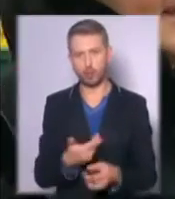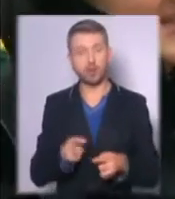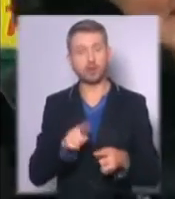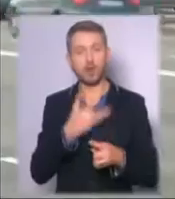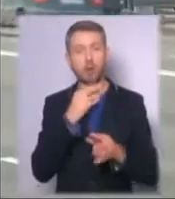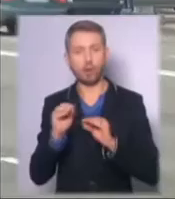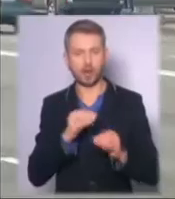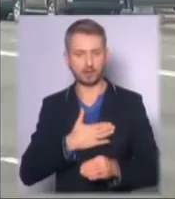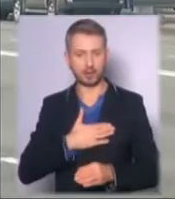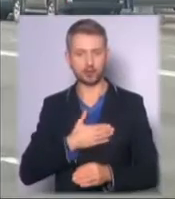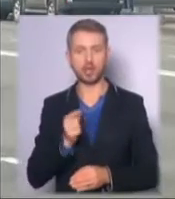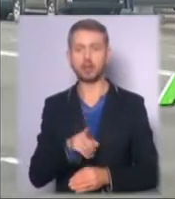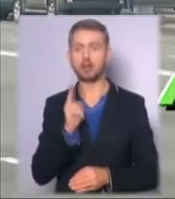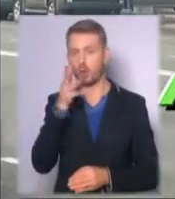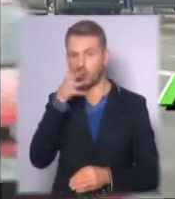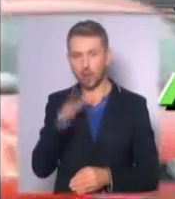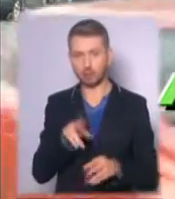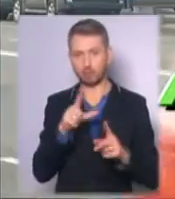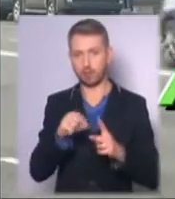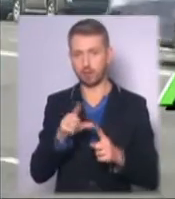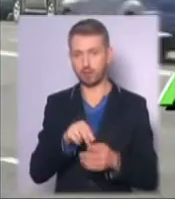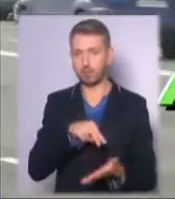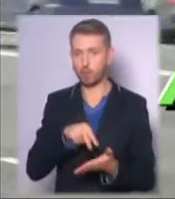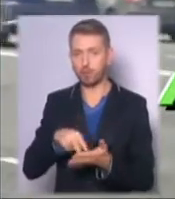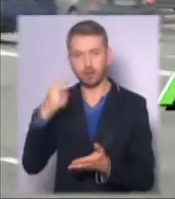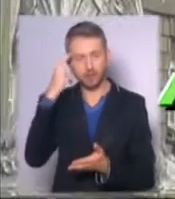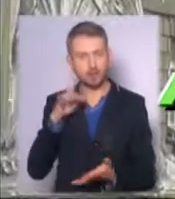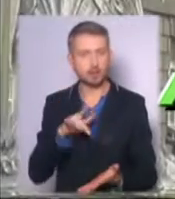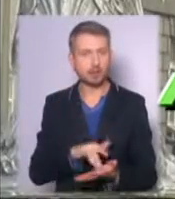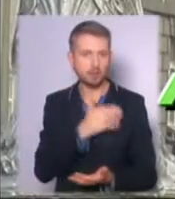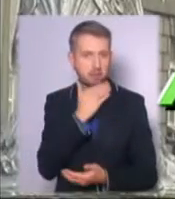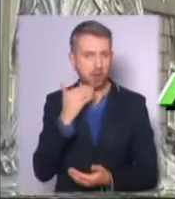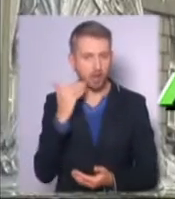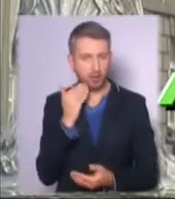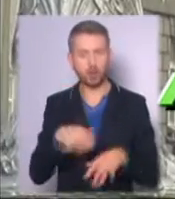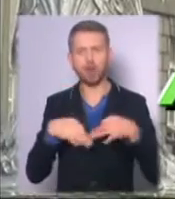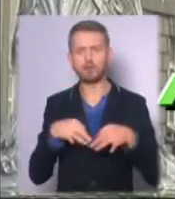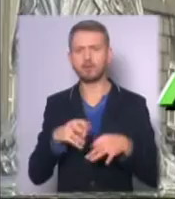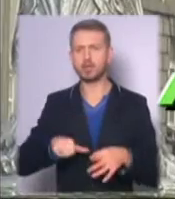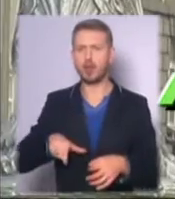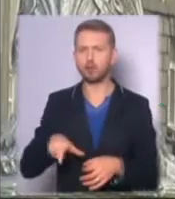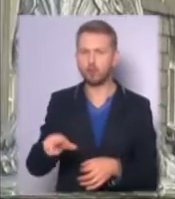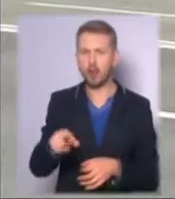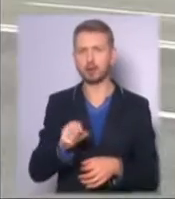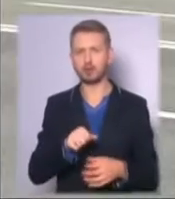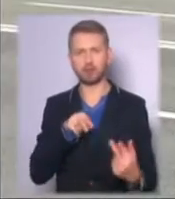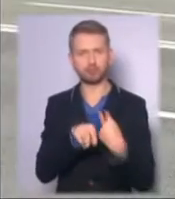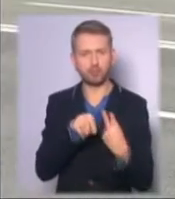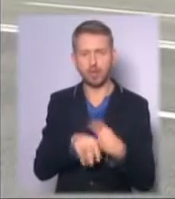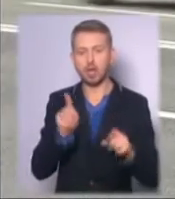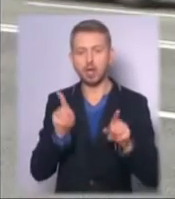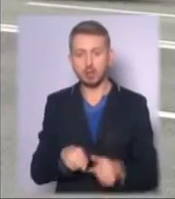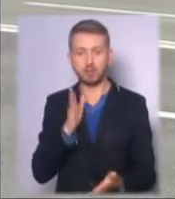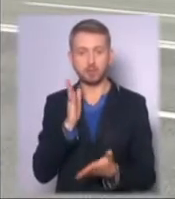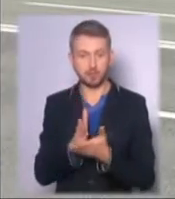окраса наша. Тих, хто нехтує правилами паркування у центрі столиці, нині знайдеться чимало. Автівки на тротуарах, на проїжджій частині і навіть прямісінько